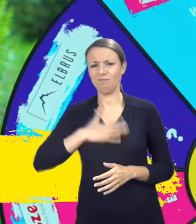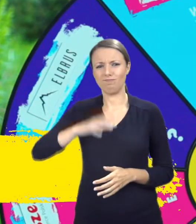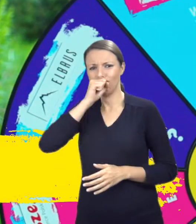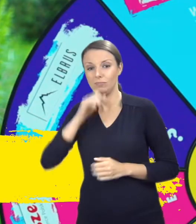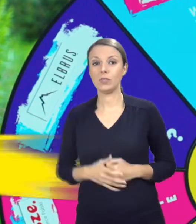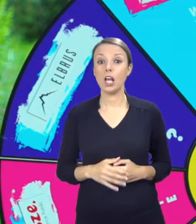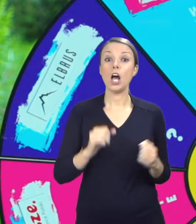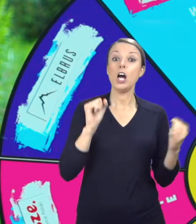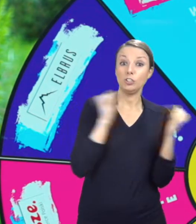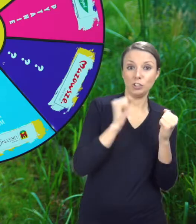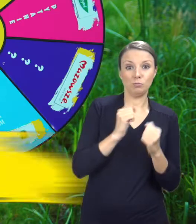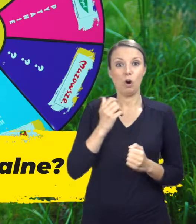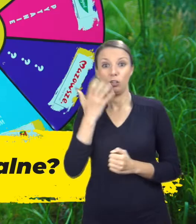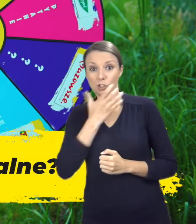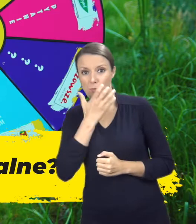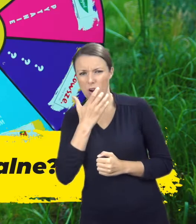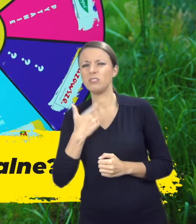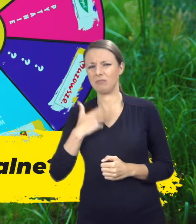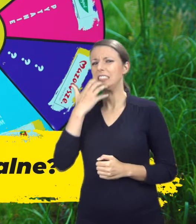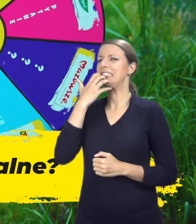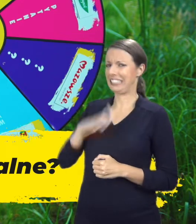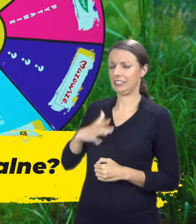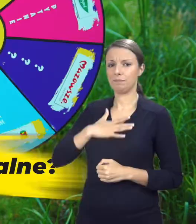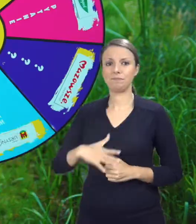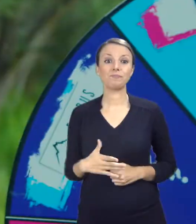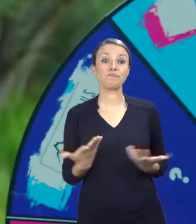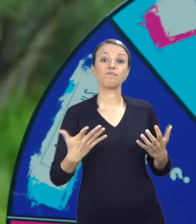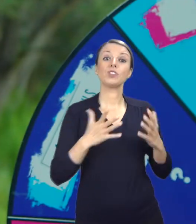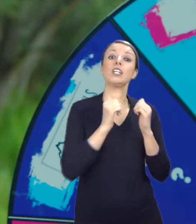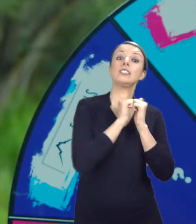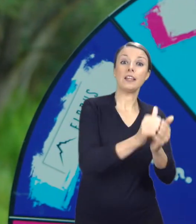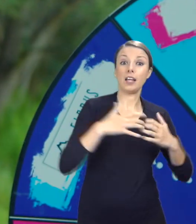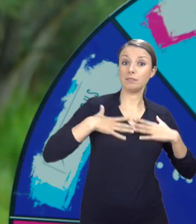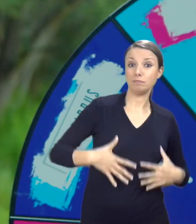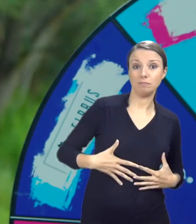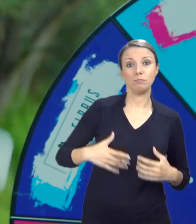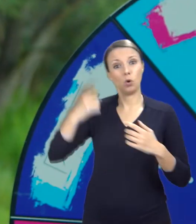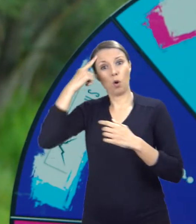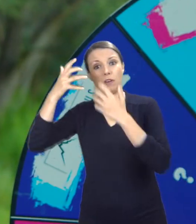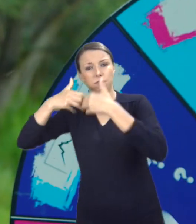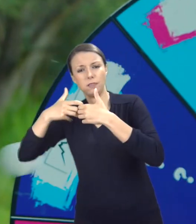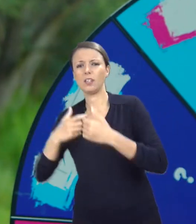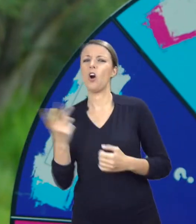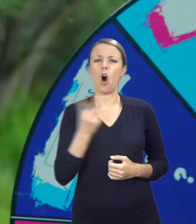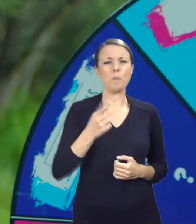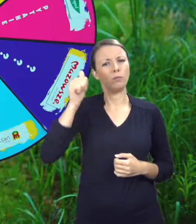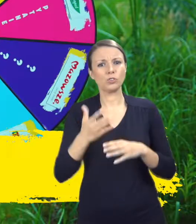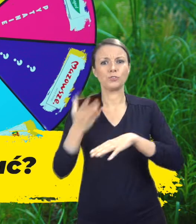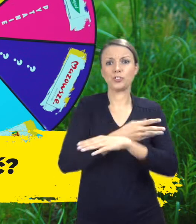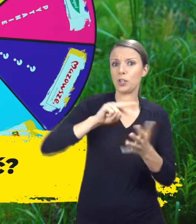czy ciepło? Gorąco. Zadania fizyczne czy intelektualne? Jedno nie istnieje bez drugiego. Najpierw musisz zaplanować, co chcesz